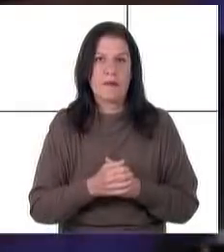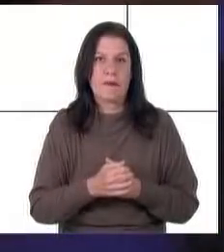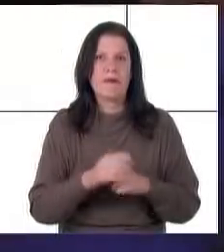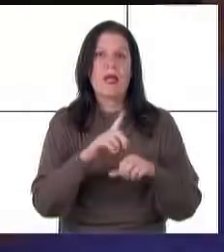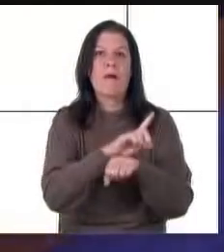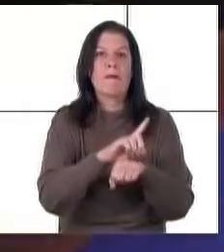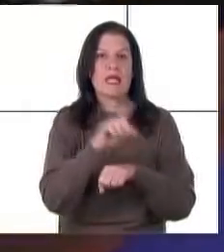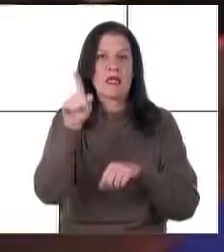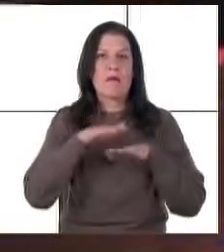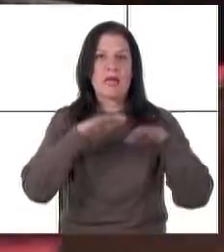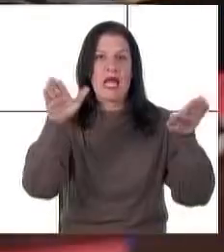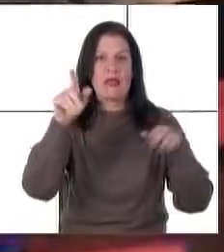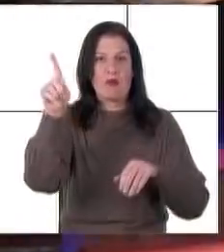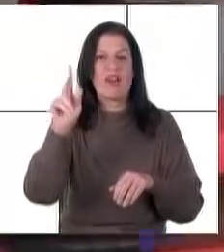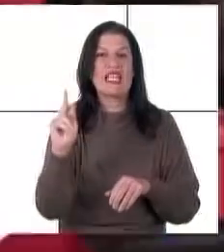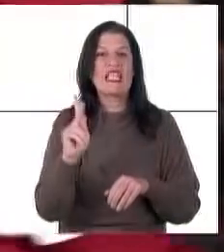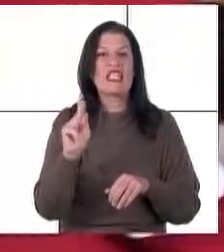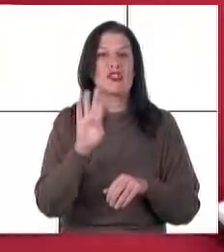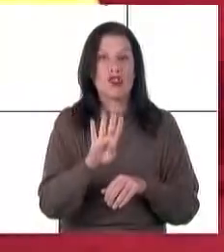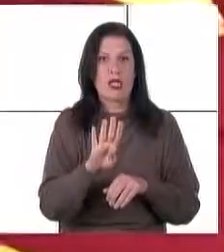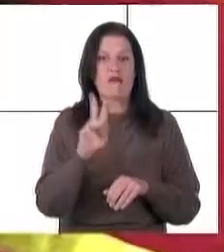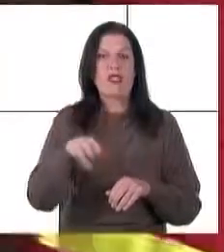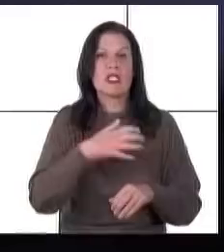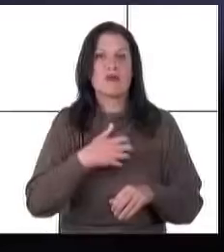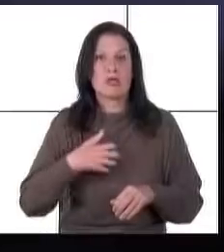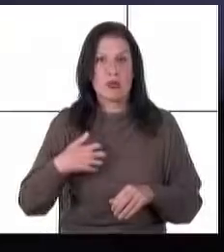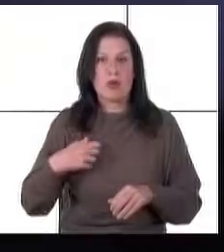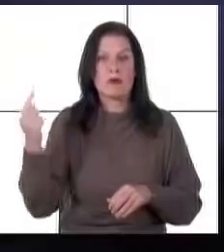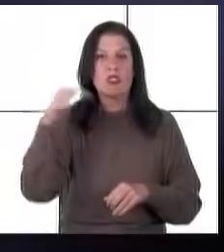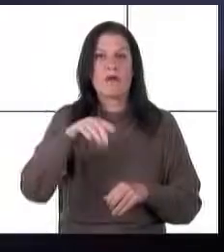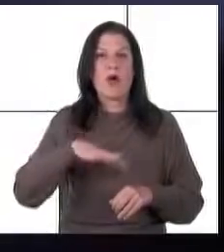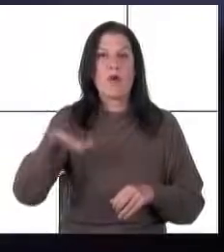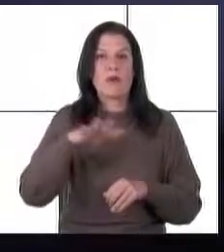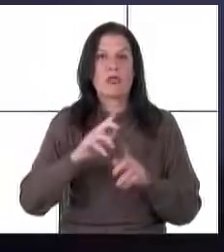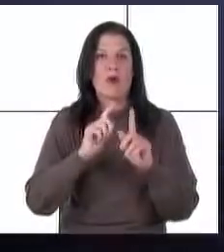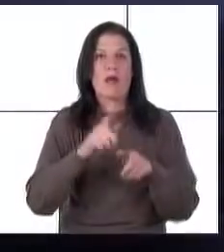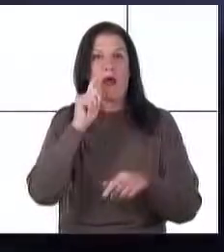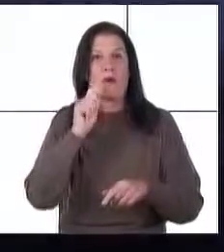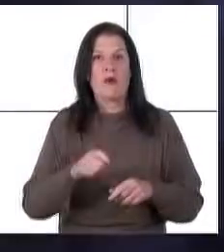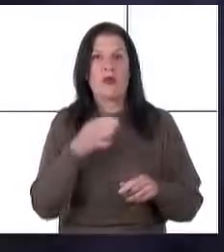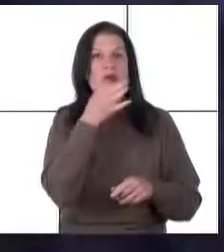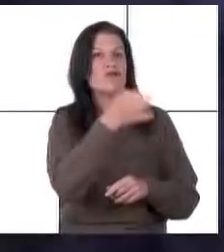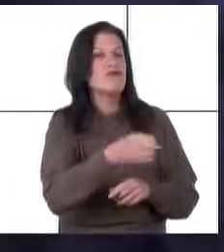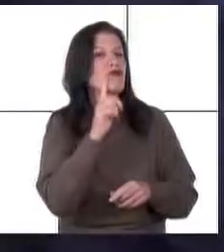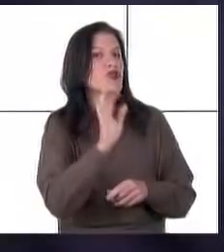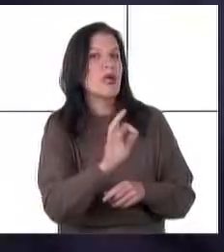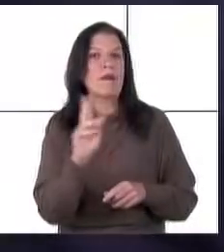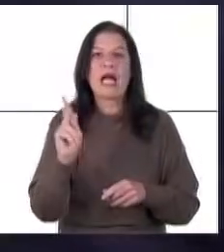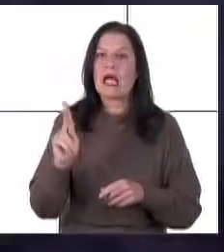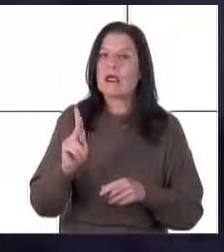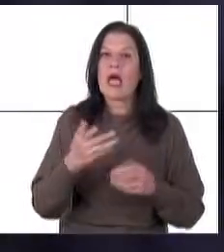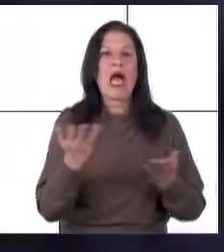בינתיים, בנמל התעופה של קישינב, נמצאים הפצועים שהגיעו מאזורי המלחמה באוקראינה. ככה זבות?